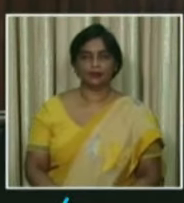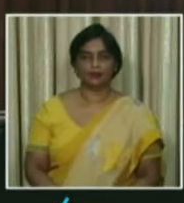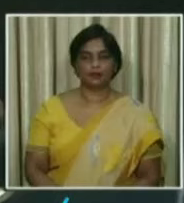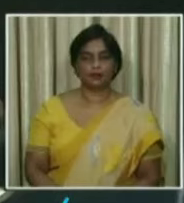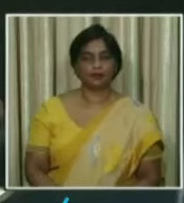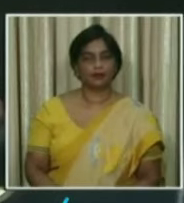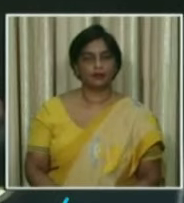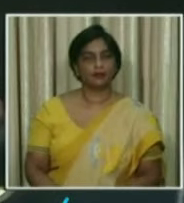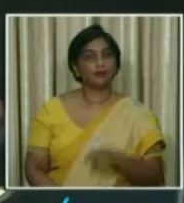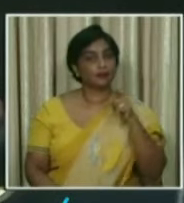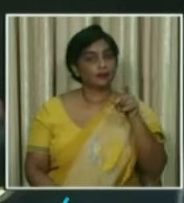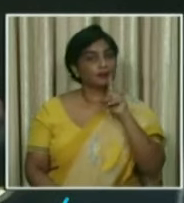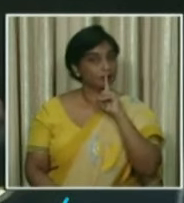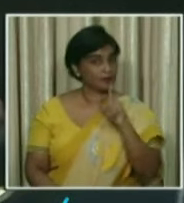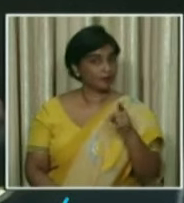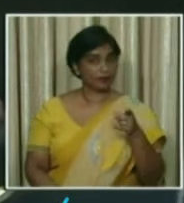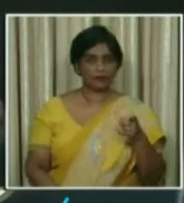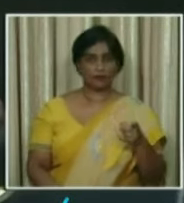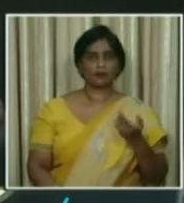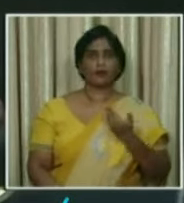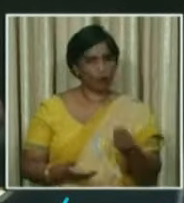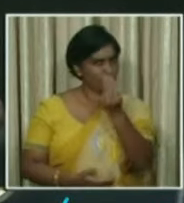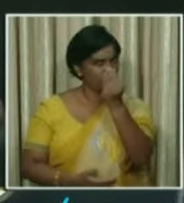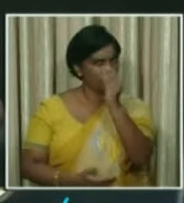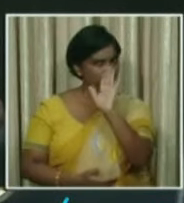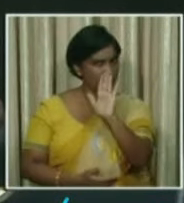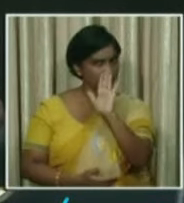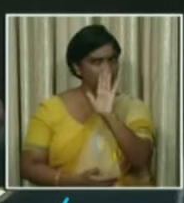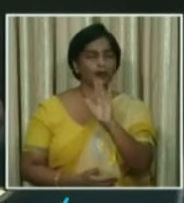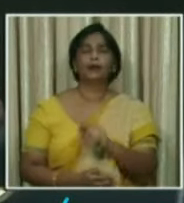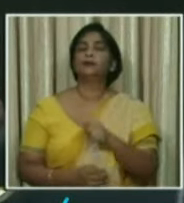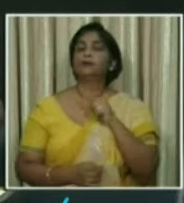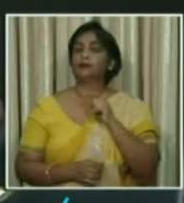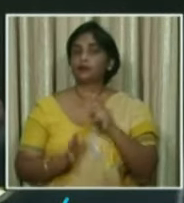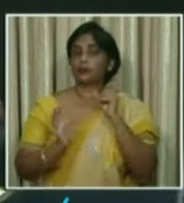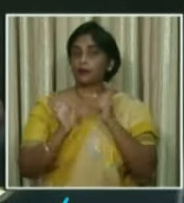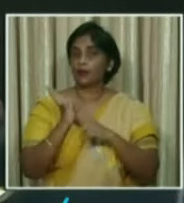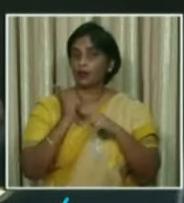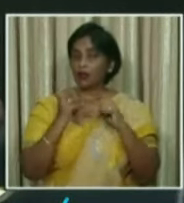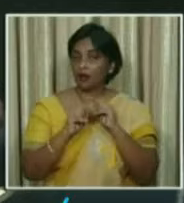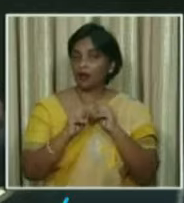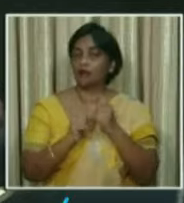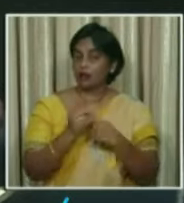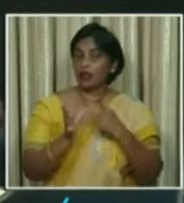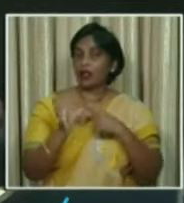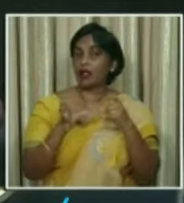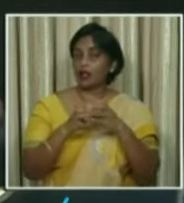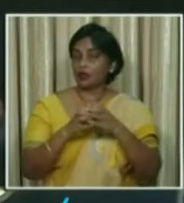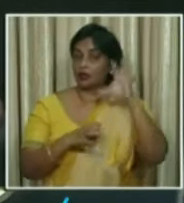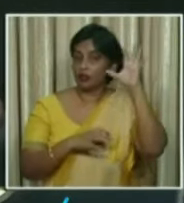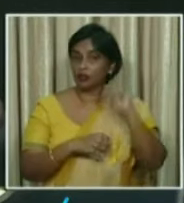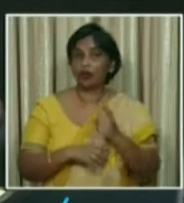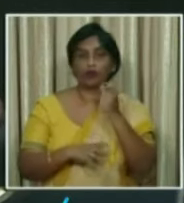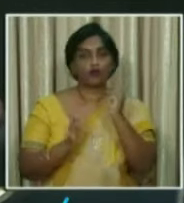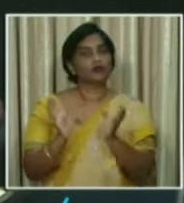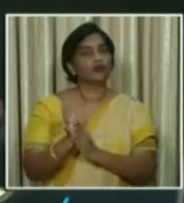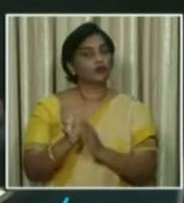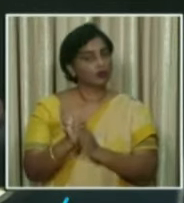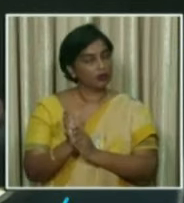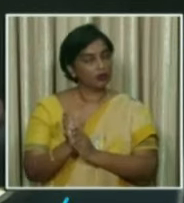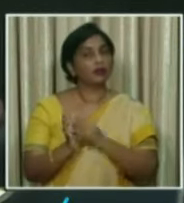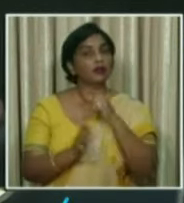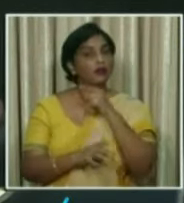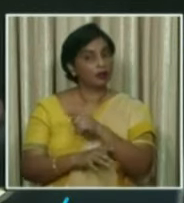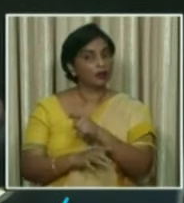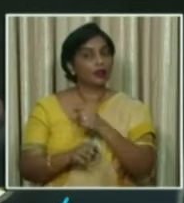දැන් එතුමා කියන විදිහට මේ නිකන් මං වරදිකාරයා වගේ. කැසිනෝ නියාමන අධිකාරියක් ගේන්න ඕනේ කියලා මුදල් කාර්ක සභාවයි